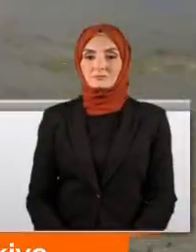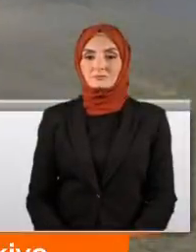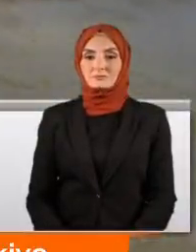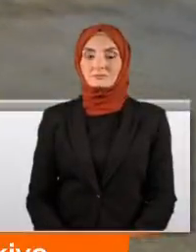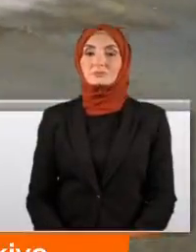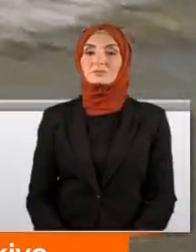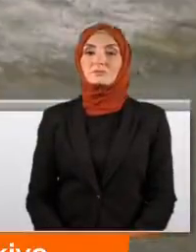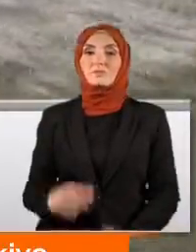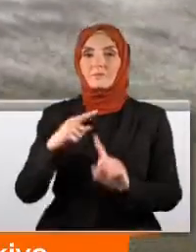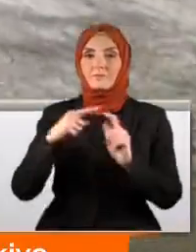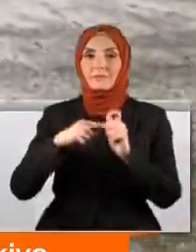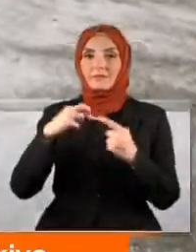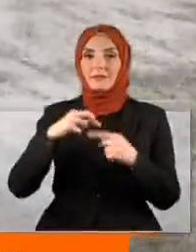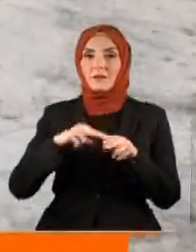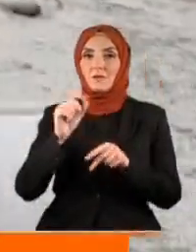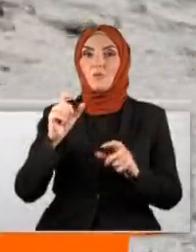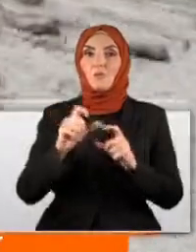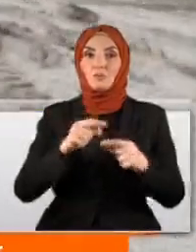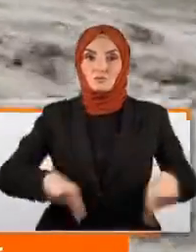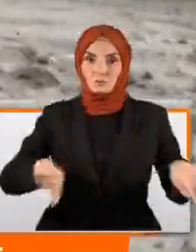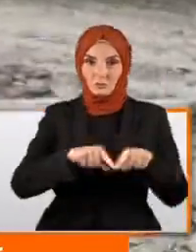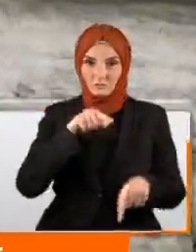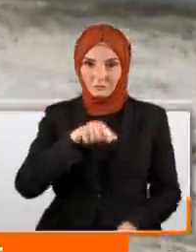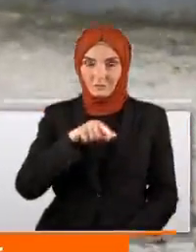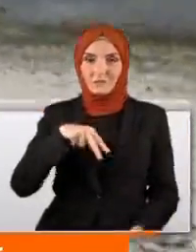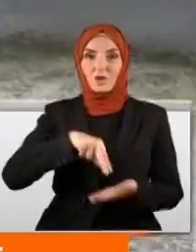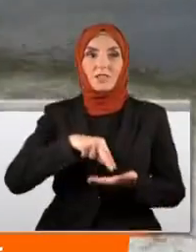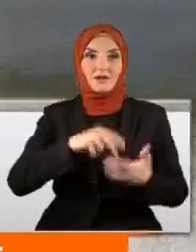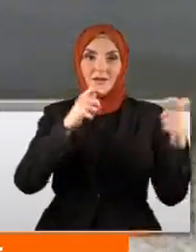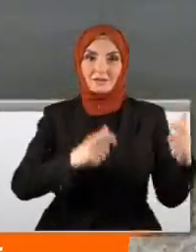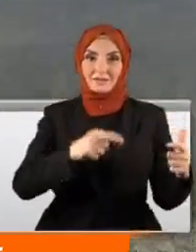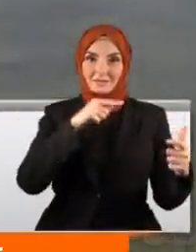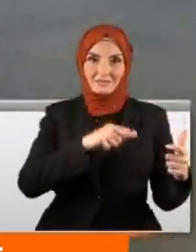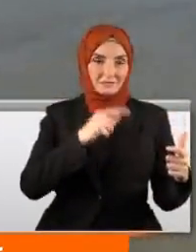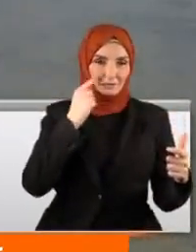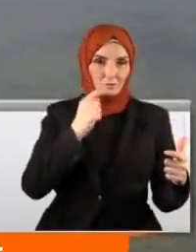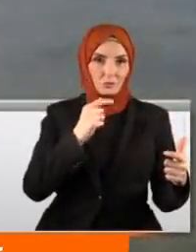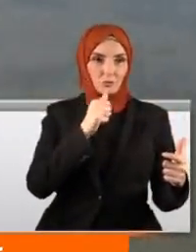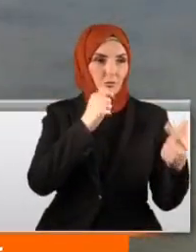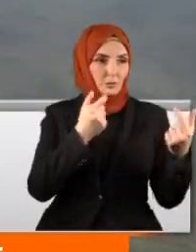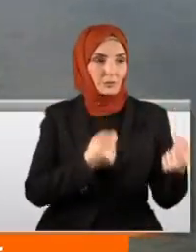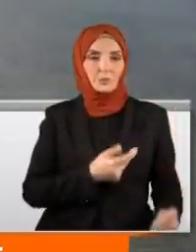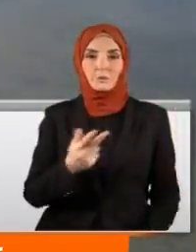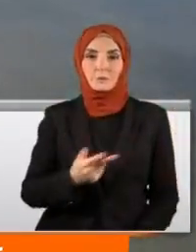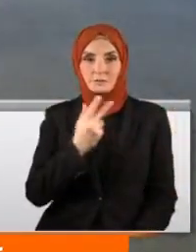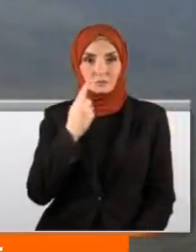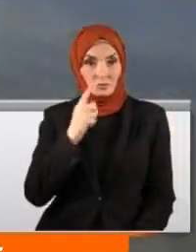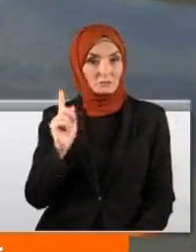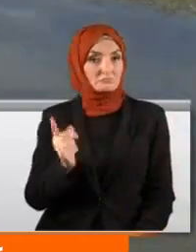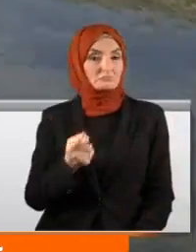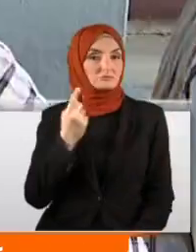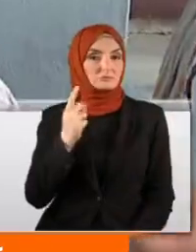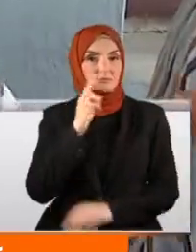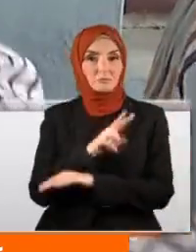Öyle ki Terkos Gölü'nün Çatalca'daki kolu büyük oranda kuruyunca ortaya ilginç ve bir o kadar da çarpıcı bir